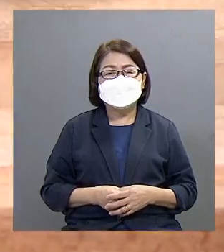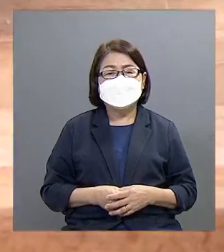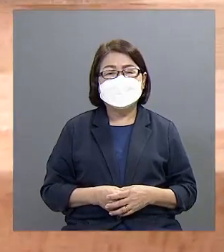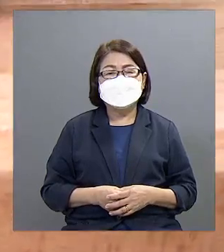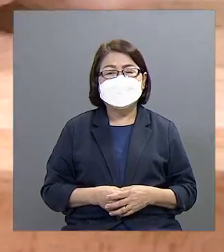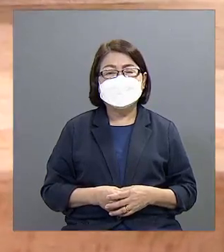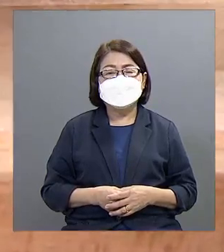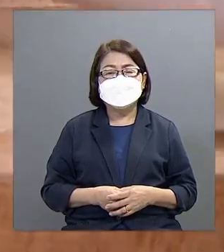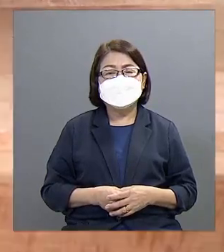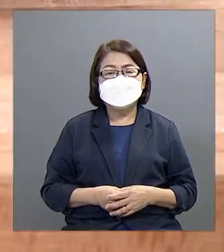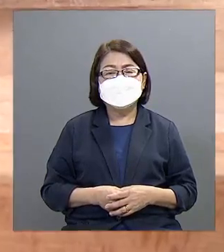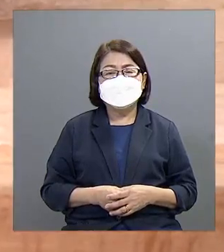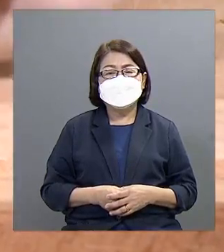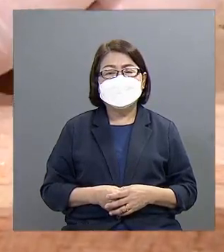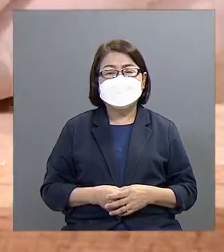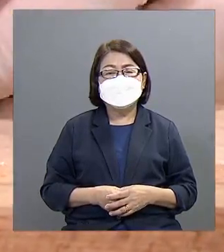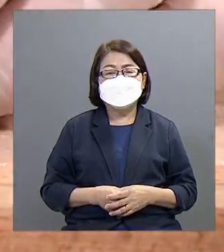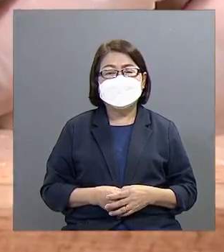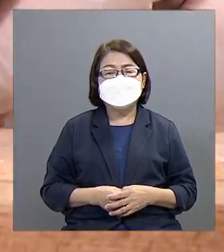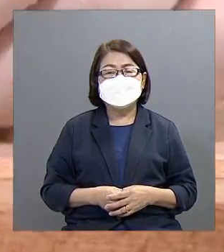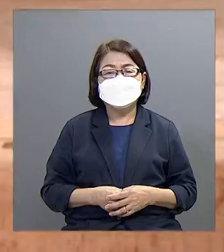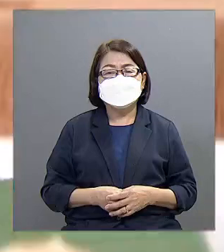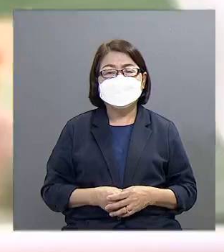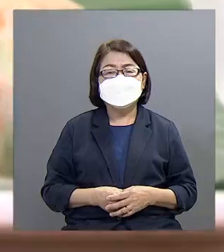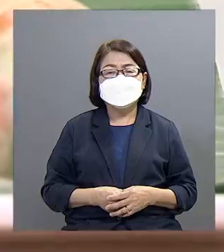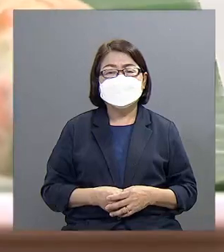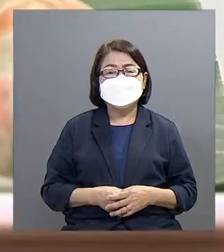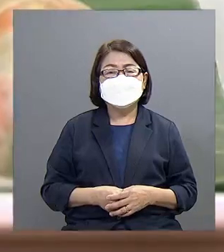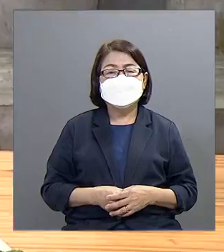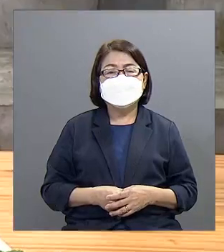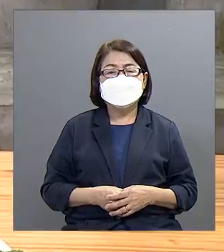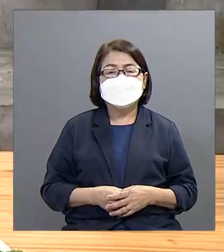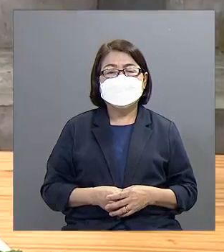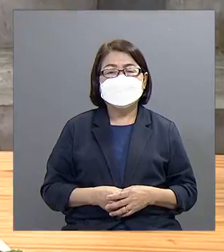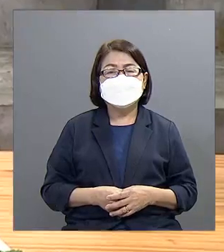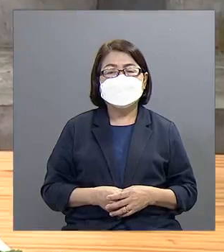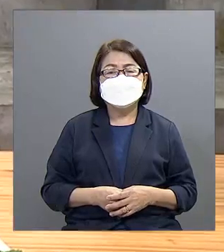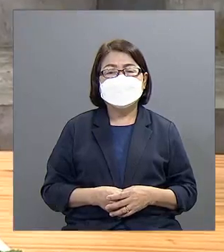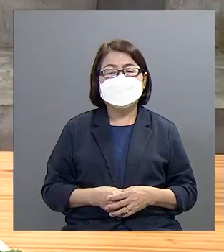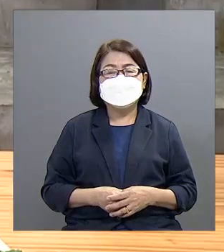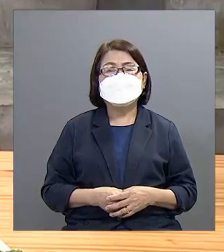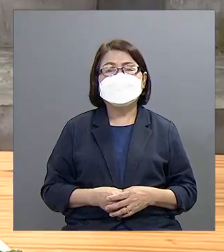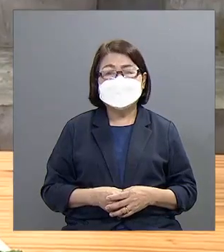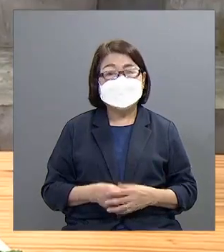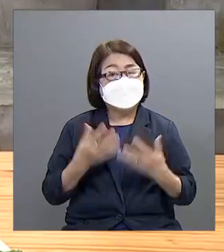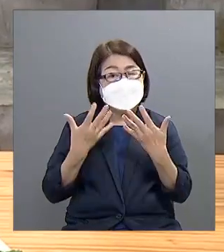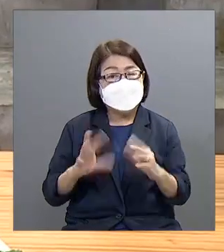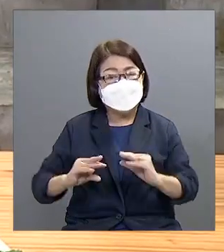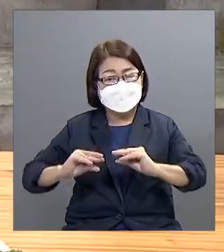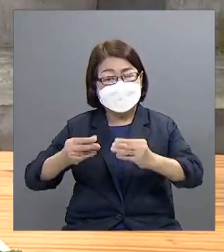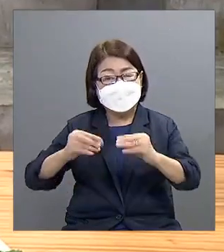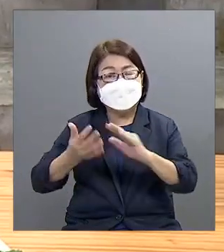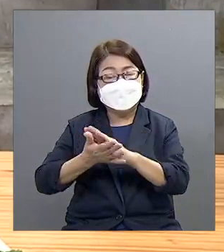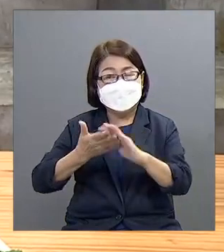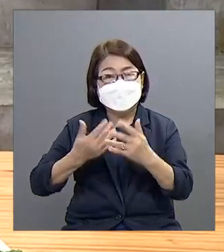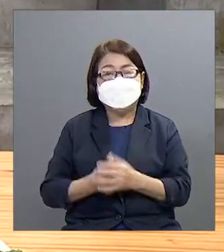Wow. หลังจากที่เราห่อปอเปี๊ยะเสร็จแล้วนะคะเราจะพักไ